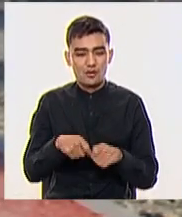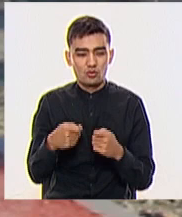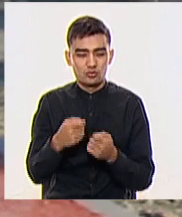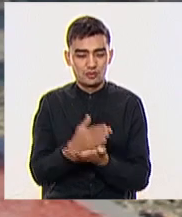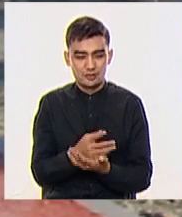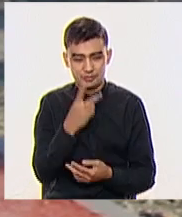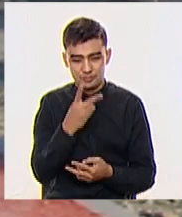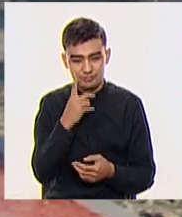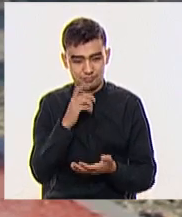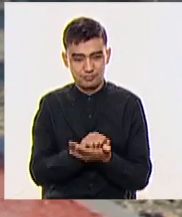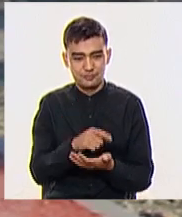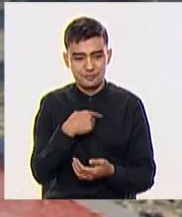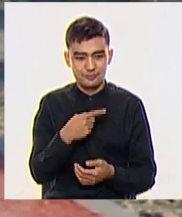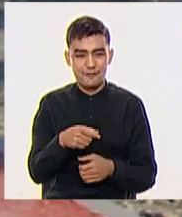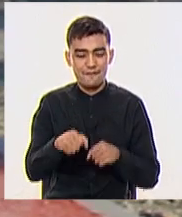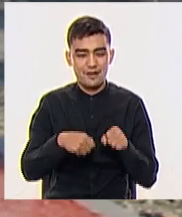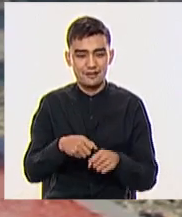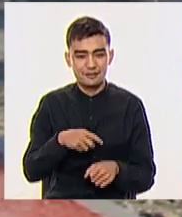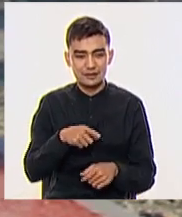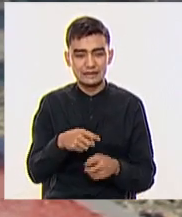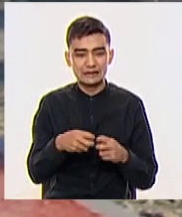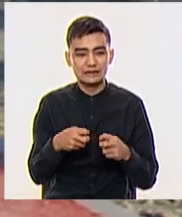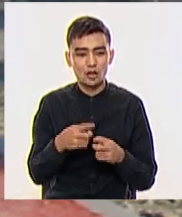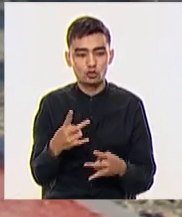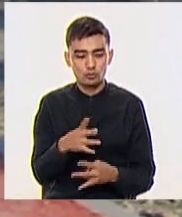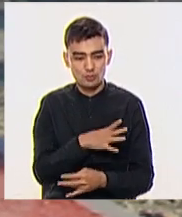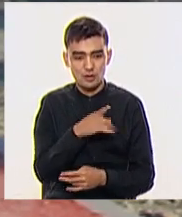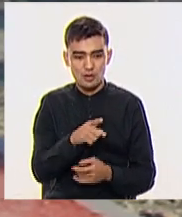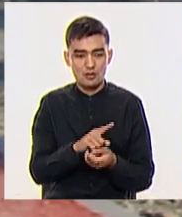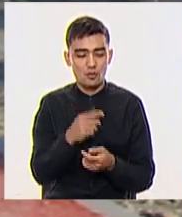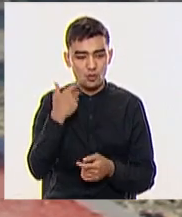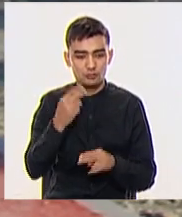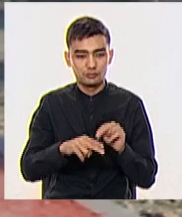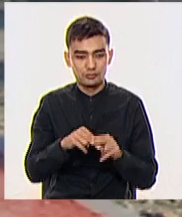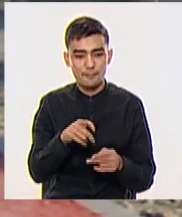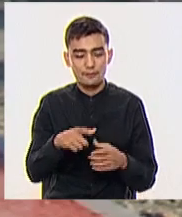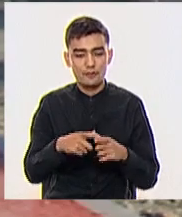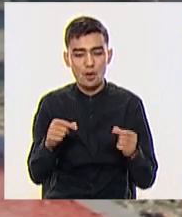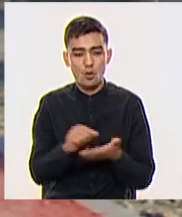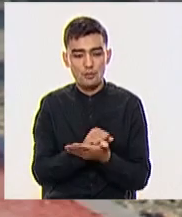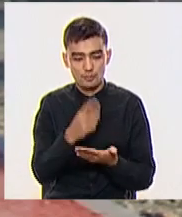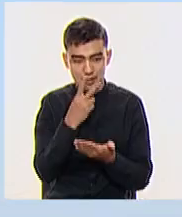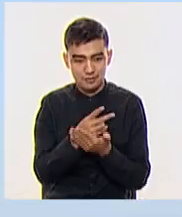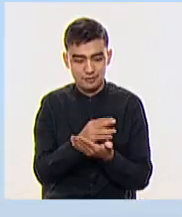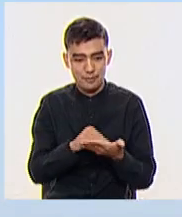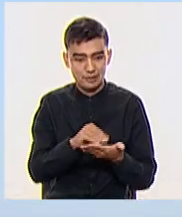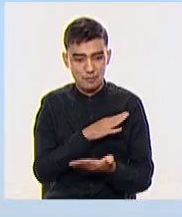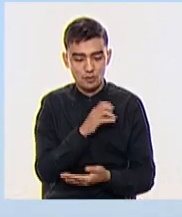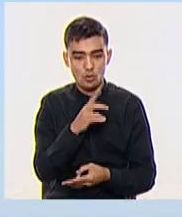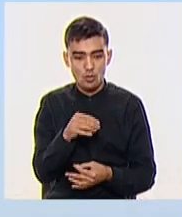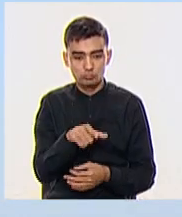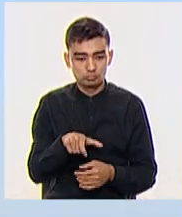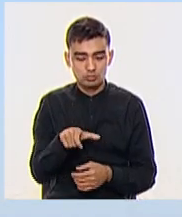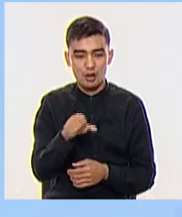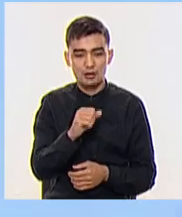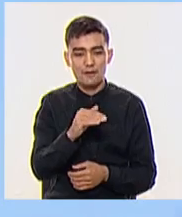бұзылған. Міне, мына біз тұрған веложолақ резина болу керек. Ол осы құрылыс салынған кезде паспортында жазылған еді. Бірақ асфальт төседі де